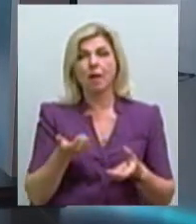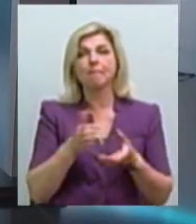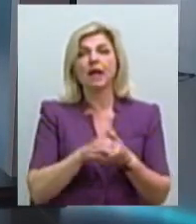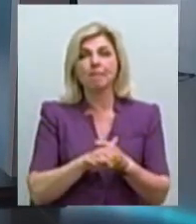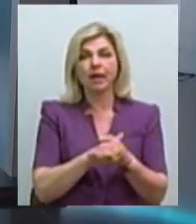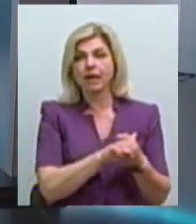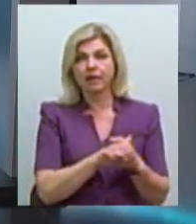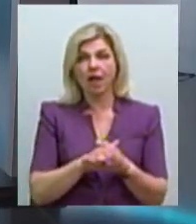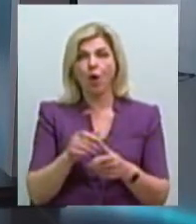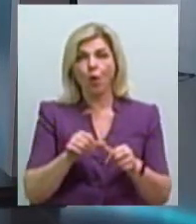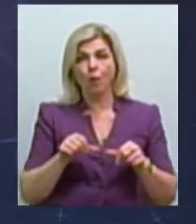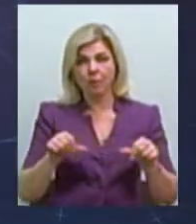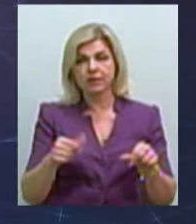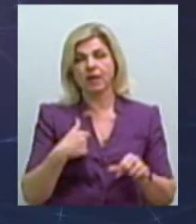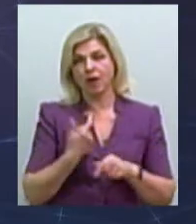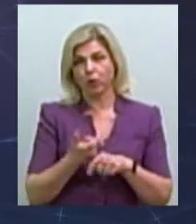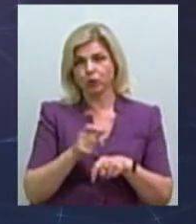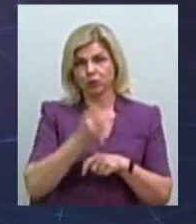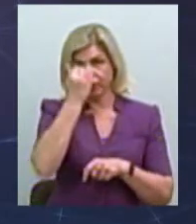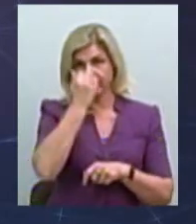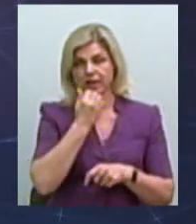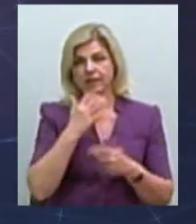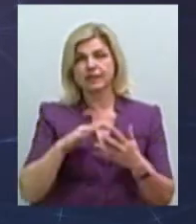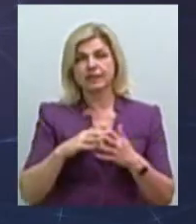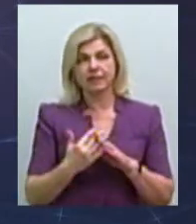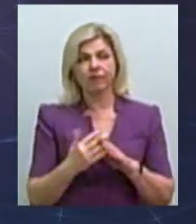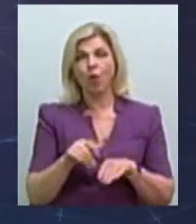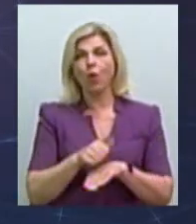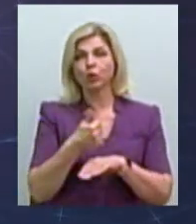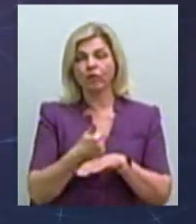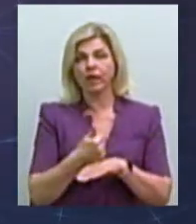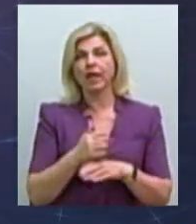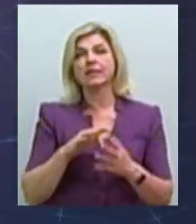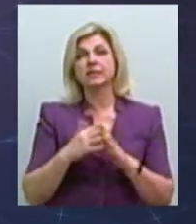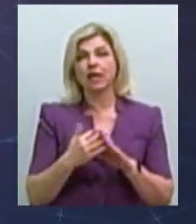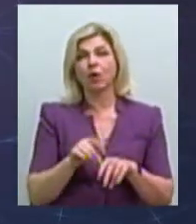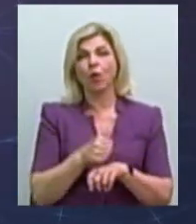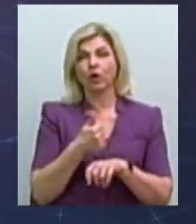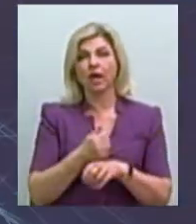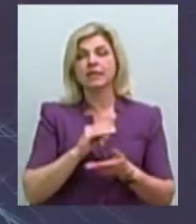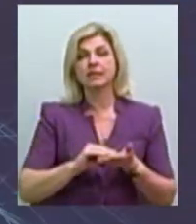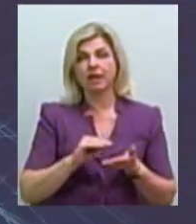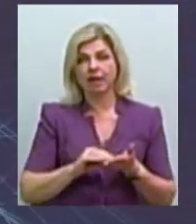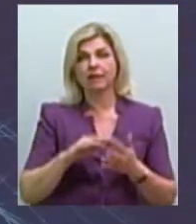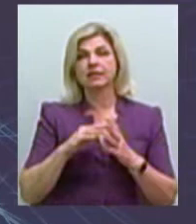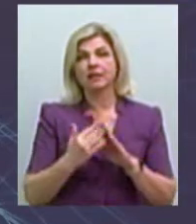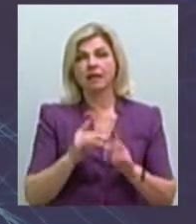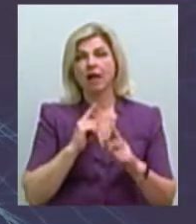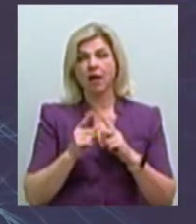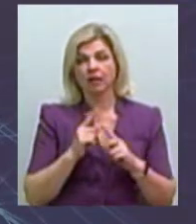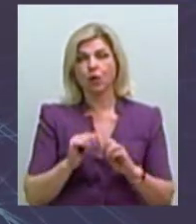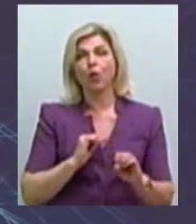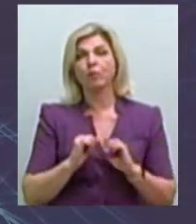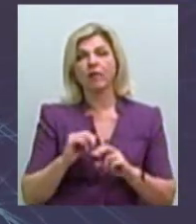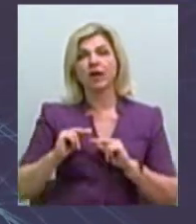комісія, я дуже вдячна була сільському голові, селищному голові, секретарю селищної ради,